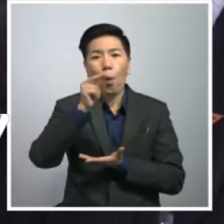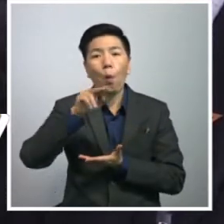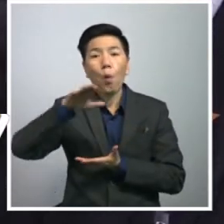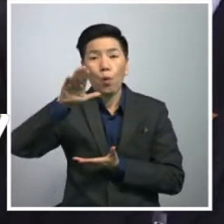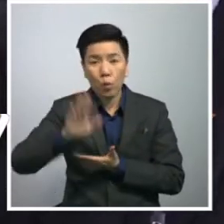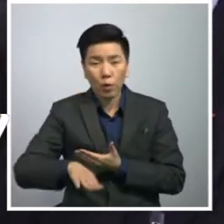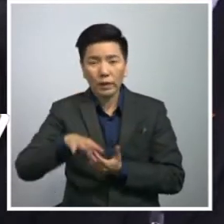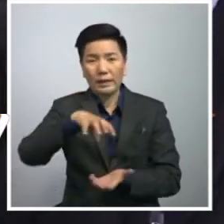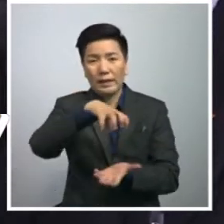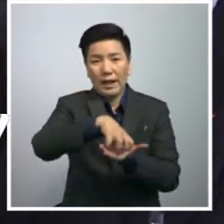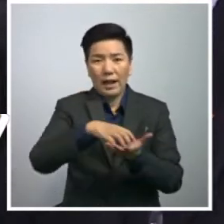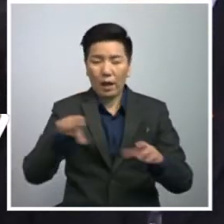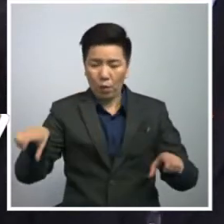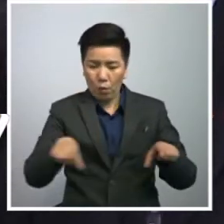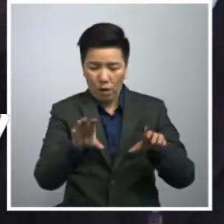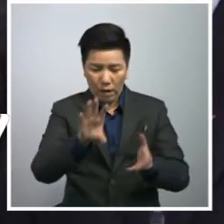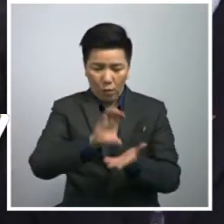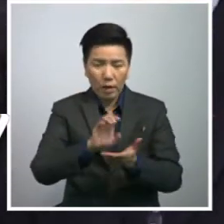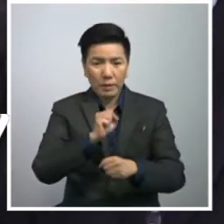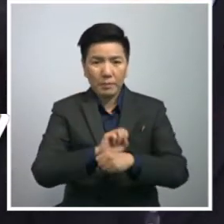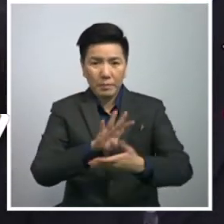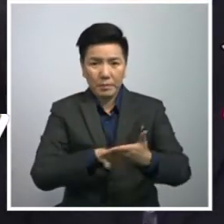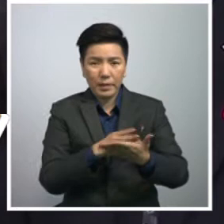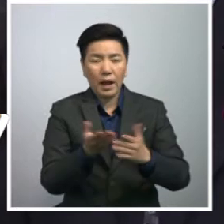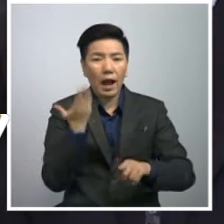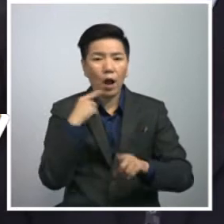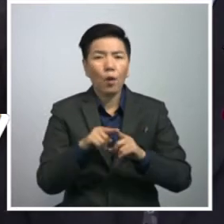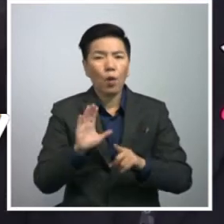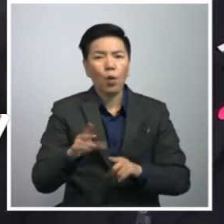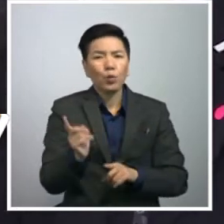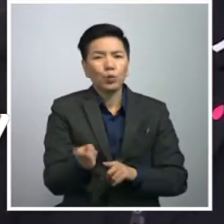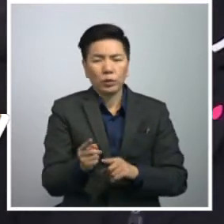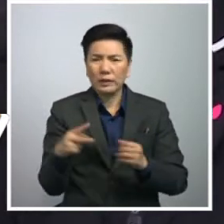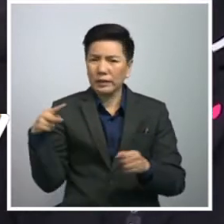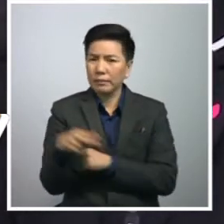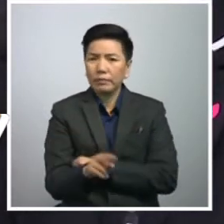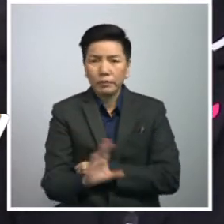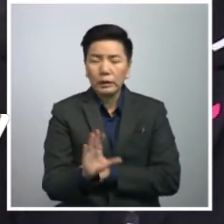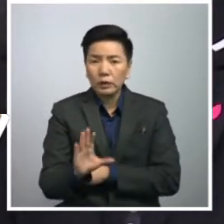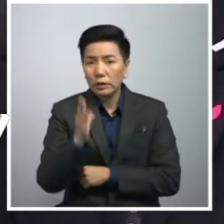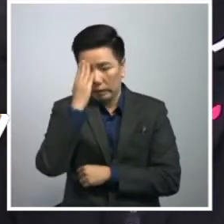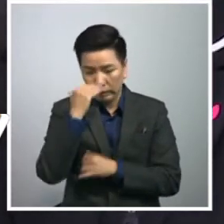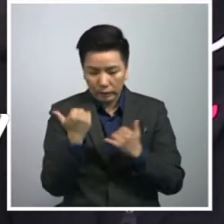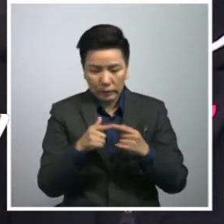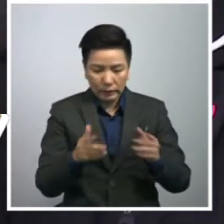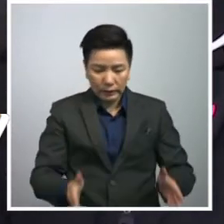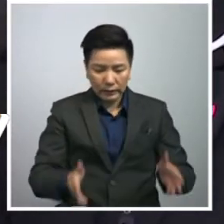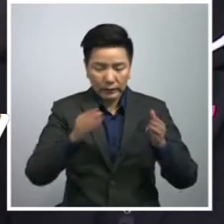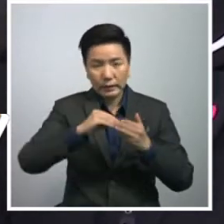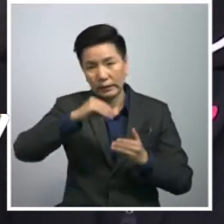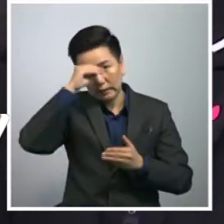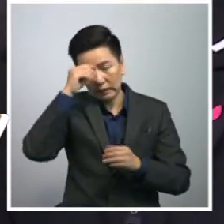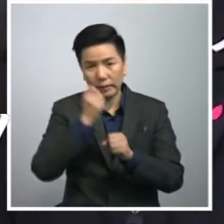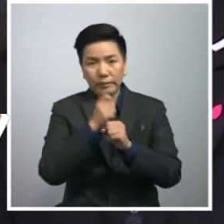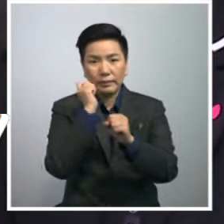โอนงบกลางให้คงงบประมาณตามแผนการใช้จ่ายเก่าของหน่วยงานจะถูกต้องถูกตัดหรือไม่เพราะว่าทุกวันนี้อาคารเรียนที่ได้รับการ